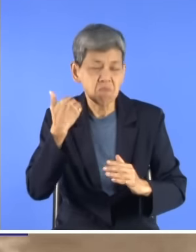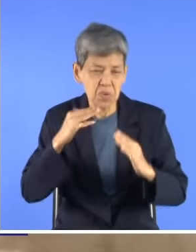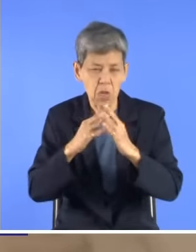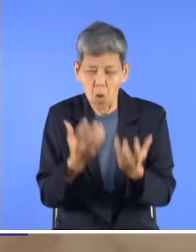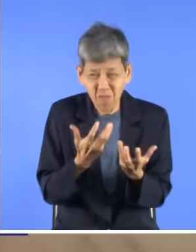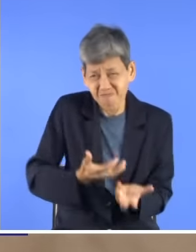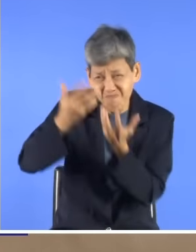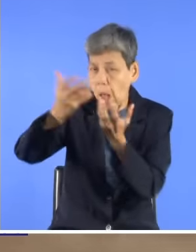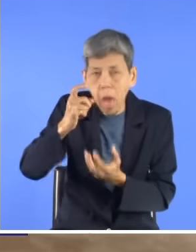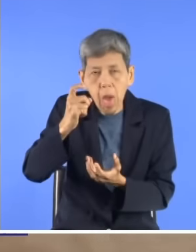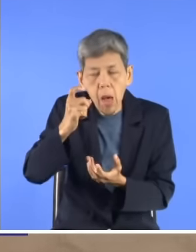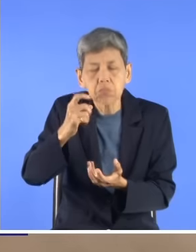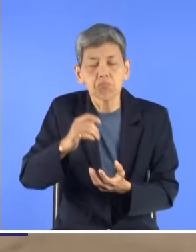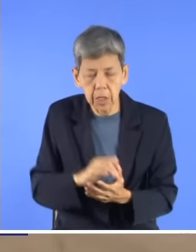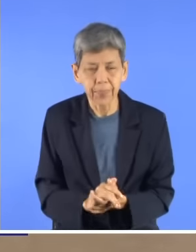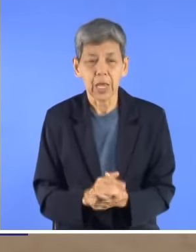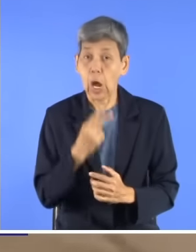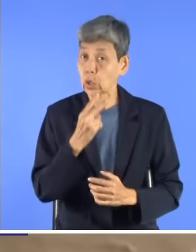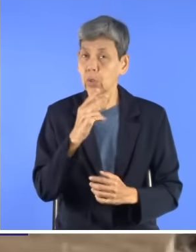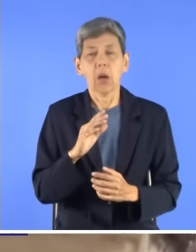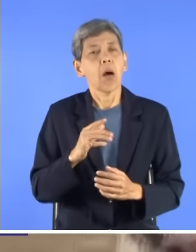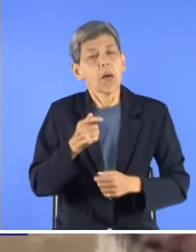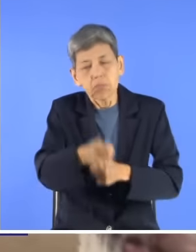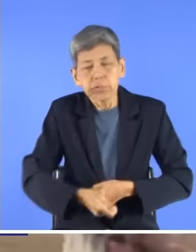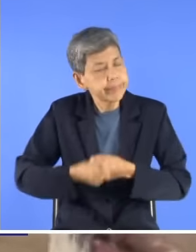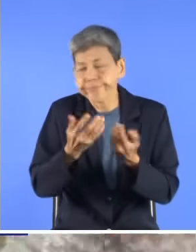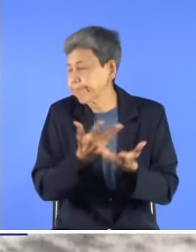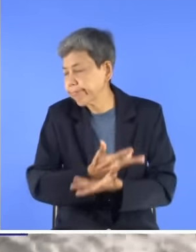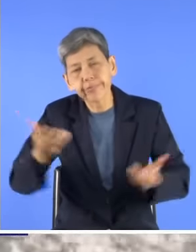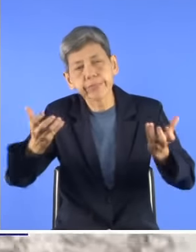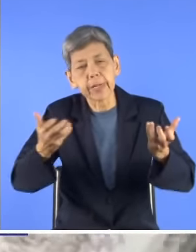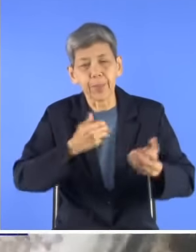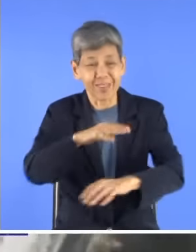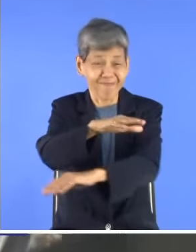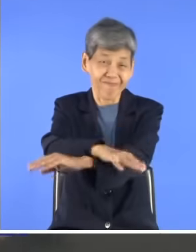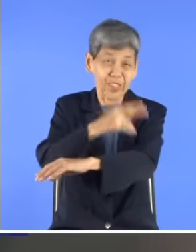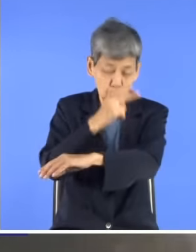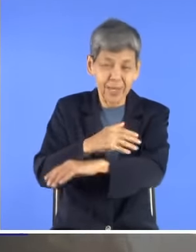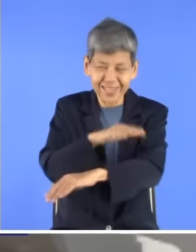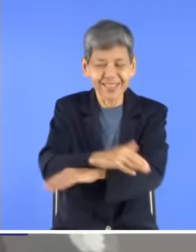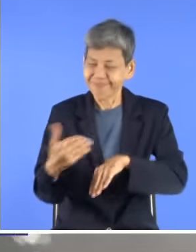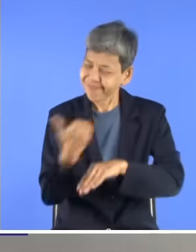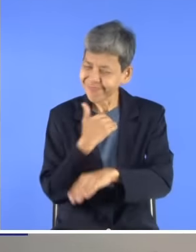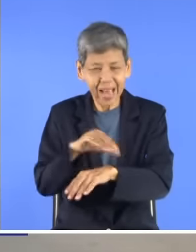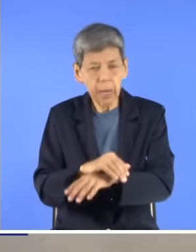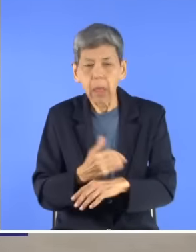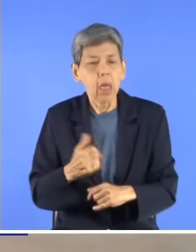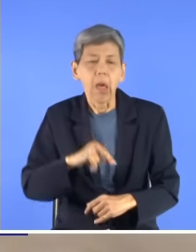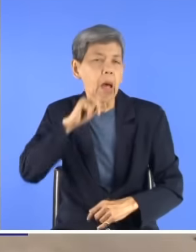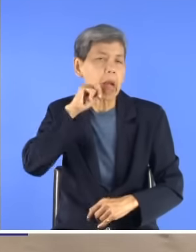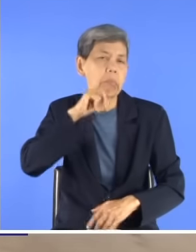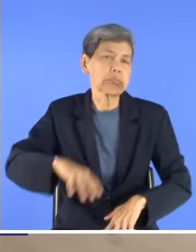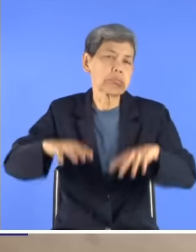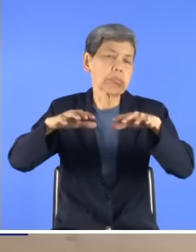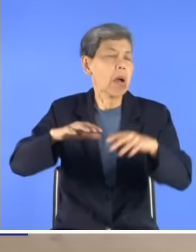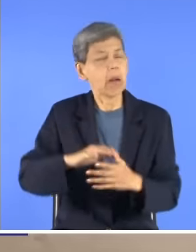บข้าวของไม่ทันว่าอย่างนั้นพื้นที่ทำการเกษตรก็ไม่ต้องพูดถึงอันนี้สี่แยกนะครับปกติเป็นถนนแต่ทุกวันนี้นะเขาบอกว่าเนี่ยเป็นคล